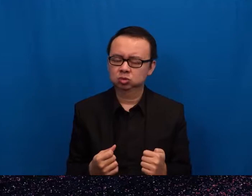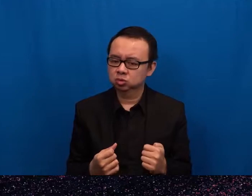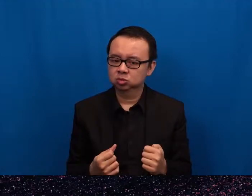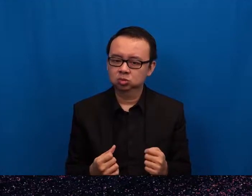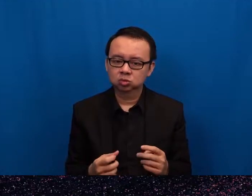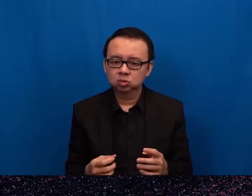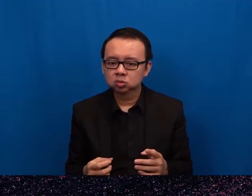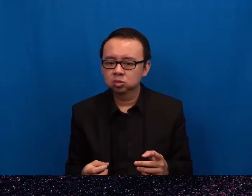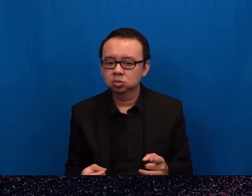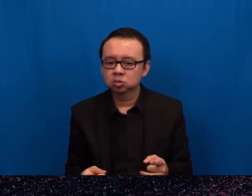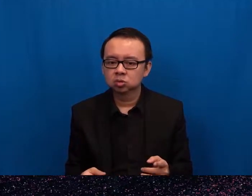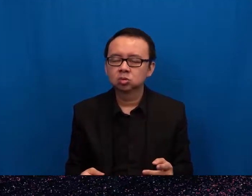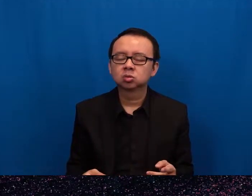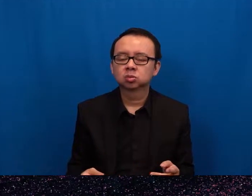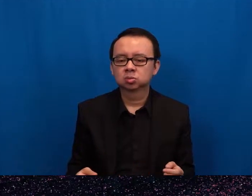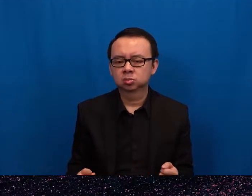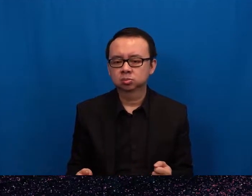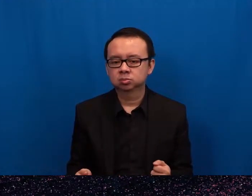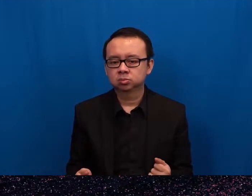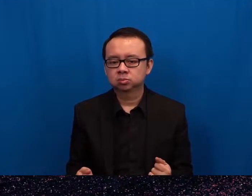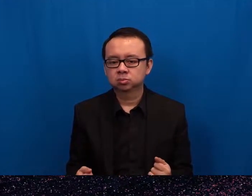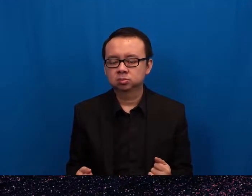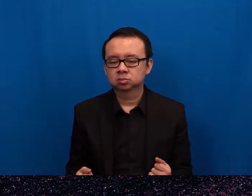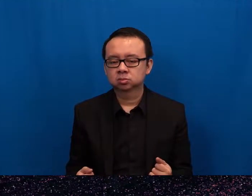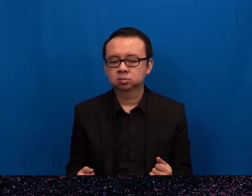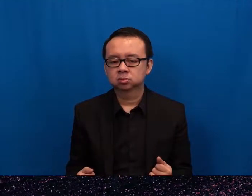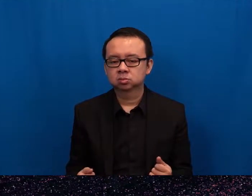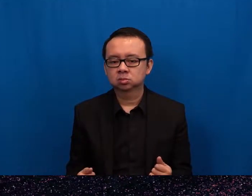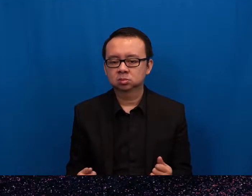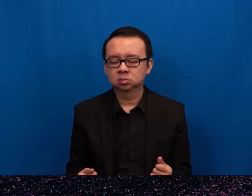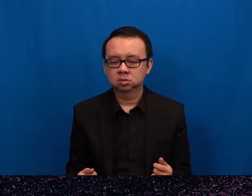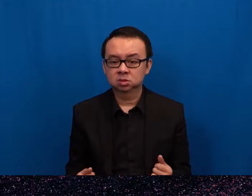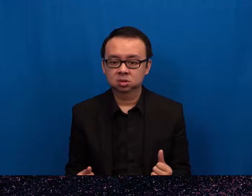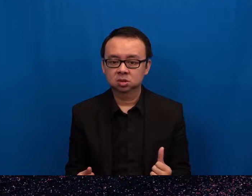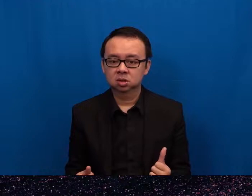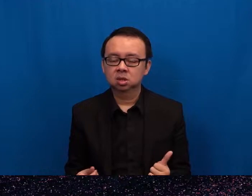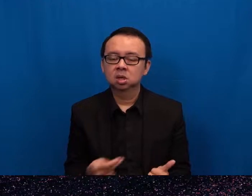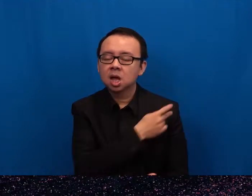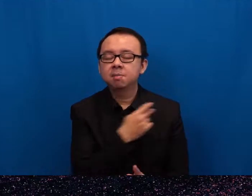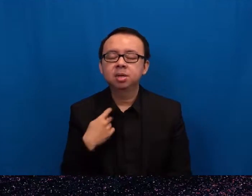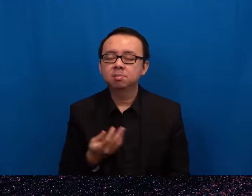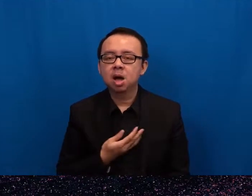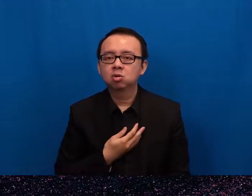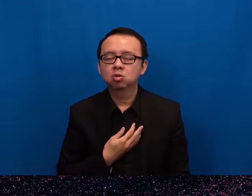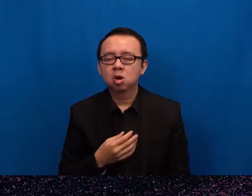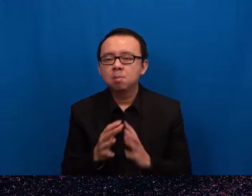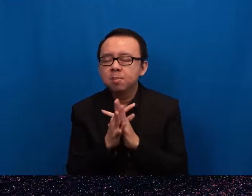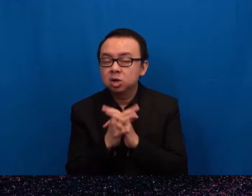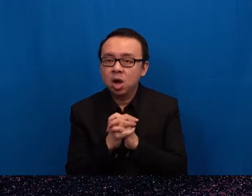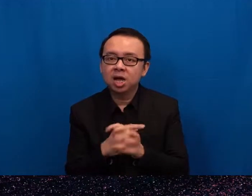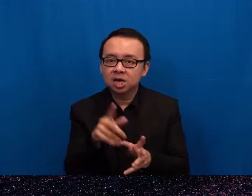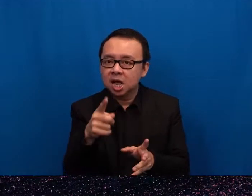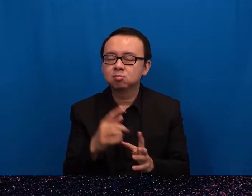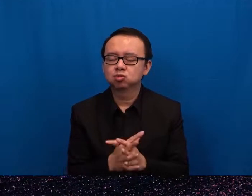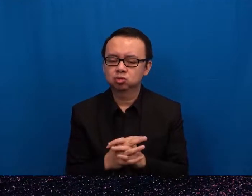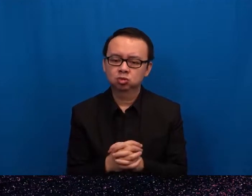Jesus. Dan tentunya di sini ada banyak orang yang punya kebutuhan. Kami juga ingin mendoakan dan saling mendoakan. Alkitab mengatakan saling